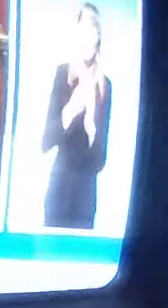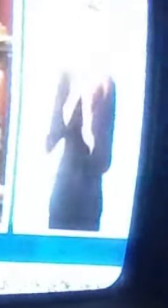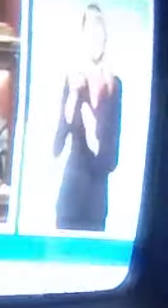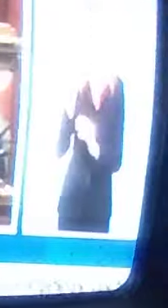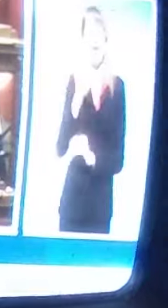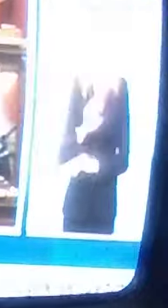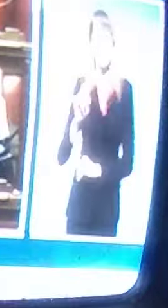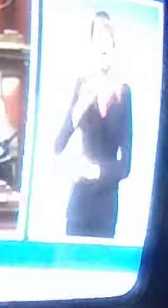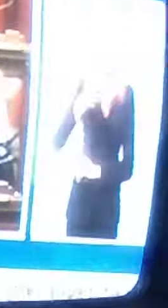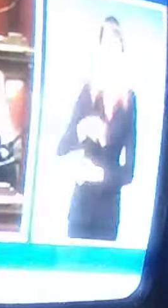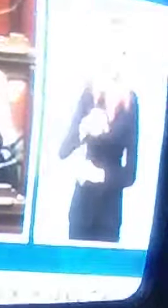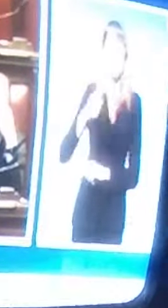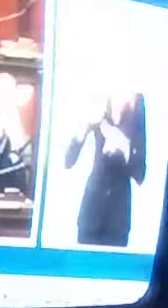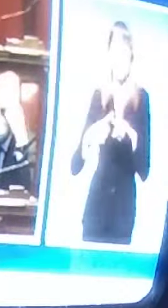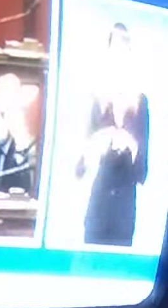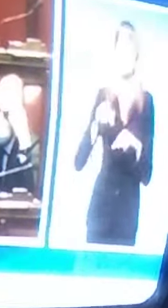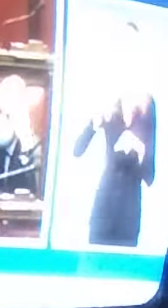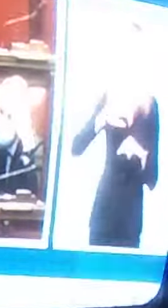tutte retorica,